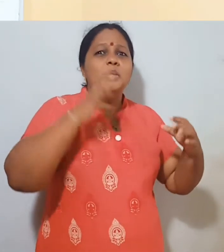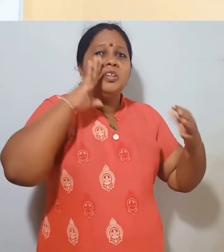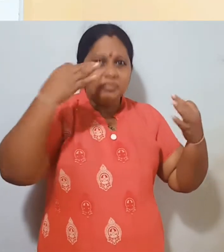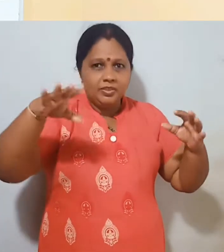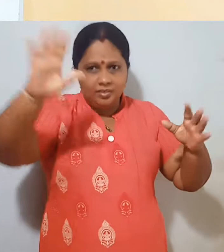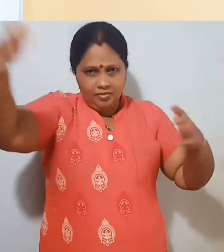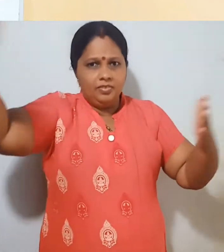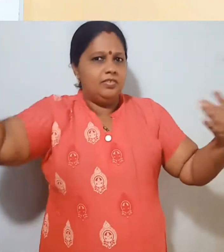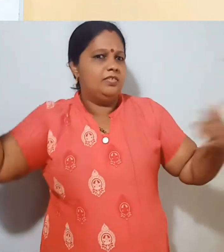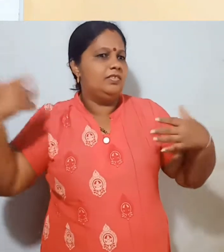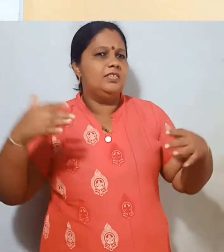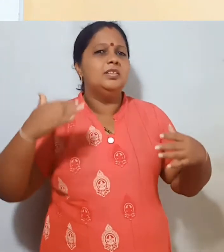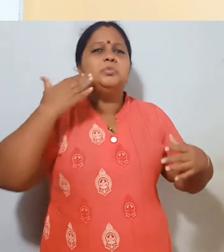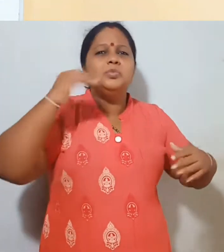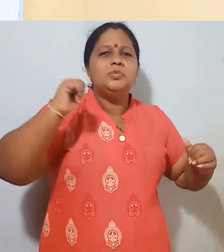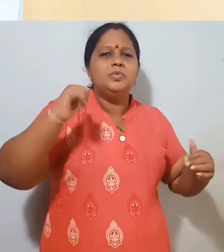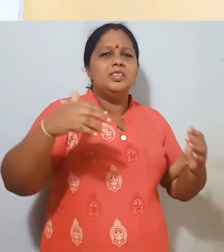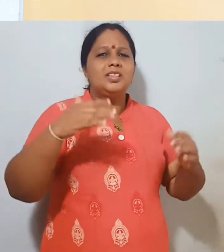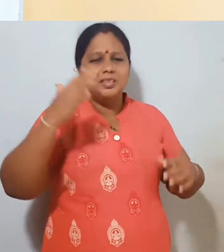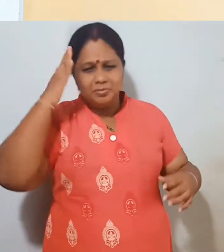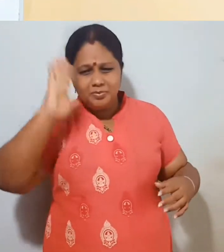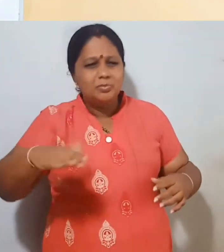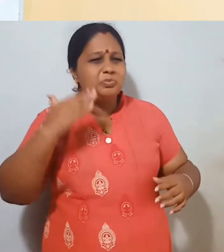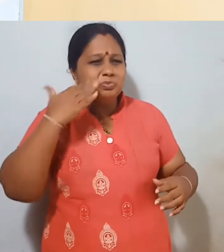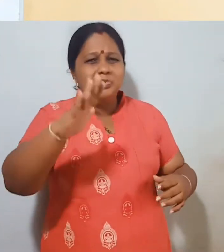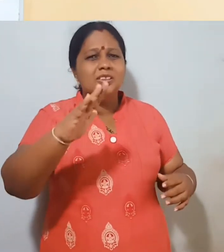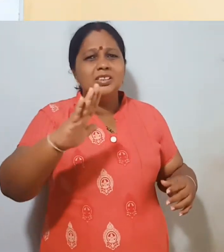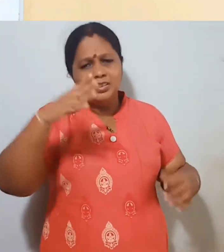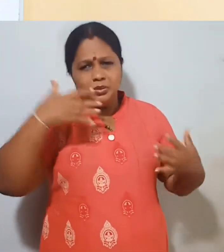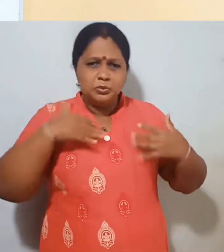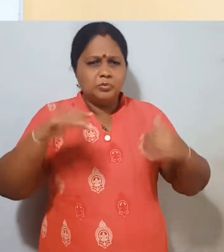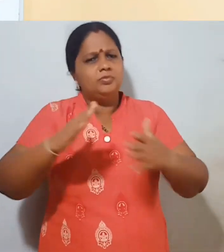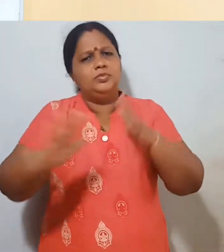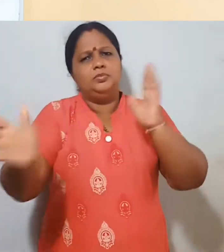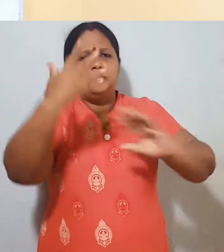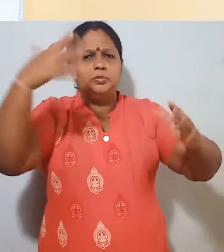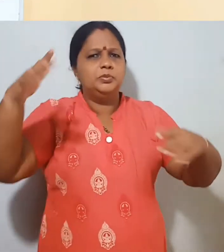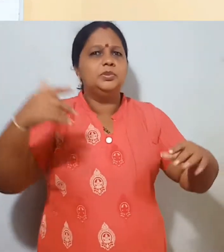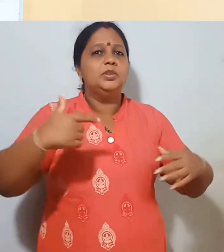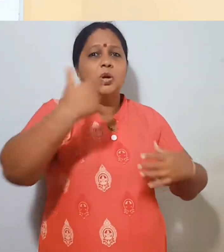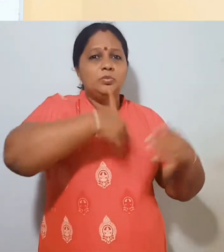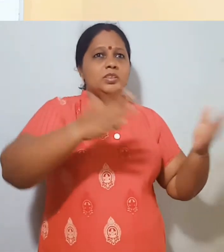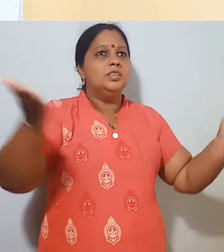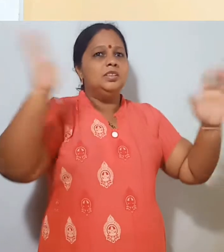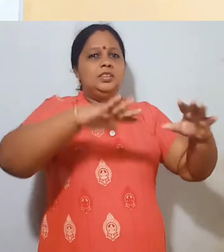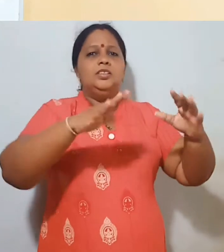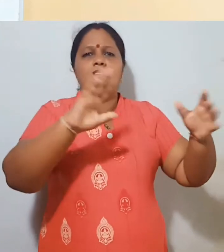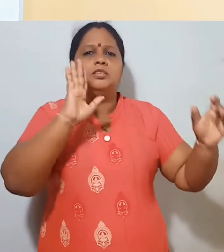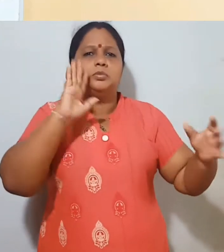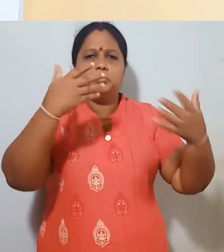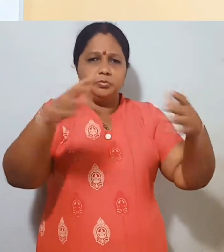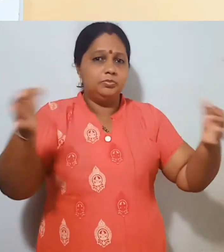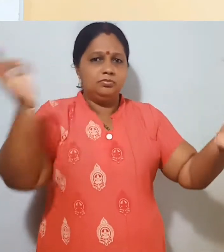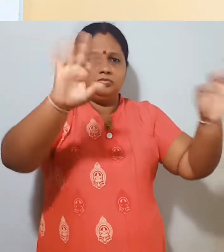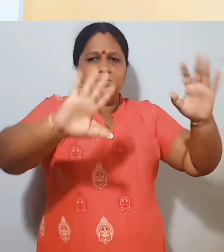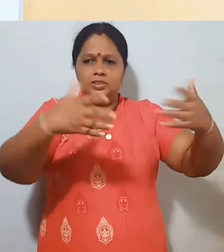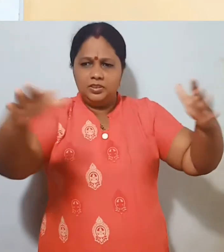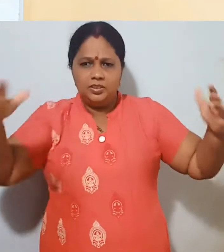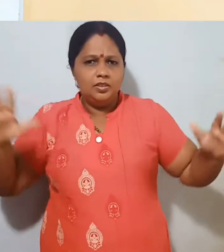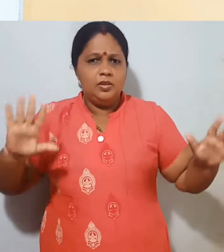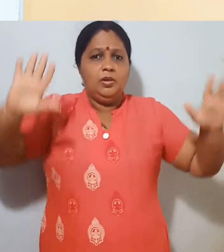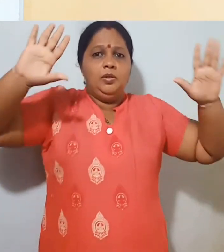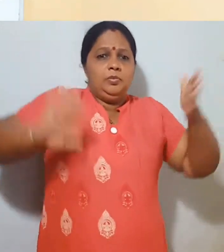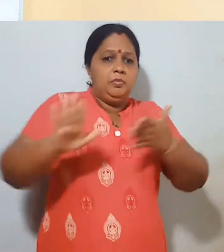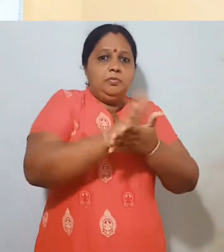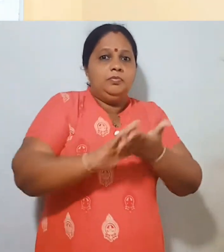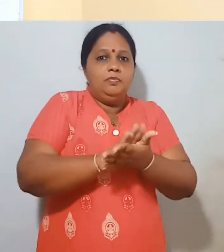எடுத்து தேவையில்லாத ஆக்களை எல்லாம் டிக்கெட் வெட்டி அனுப்பி வார்டுகளை ஃப்ரீயா வச்சு, ஆபரேஷன் தியேட்டர் ஃப்ரீயா வச்சு எல்லாத்தையும் அலர்ட்டா வச்சு கொள்வாங்க. கூட டாக்டர்ஸ் ரெடியா